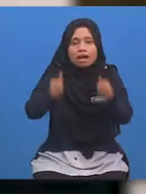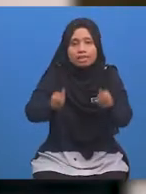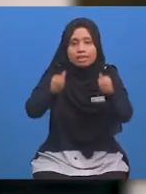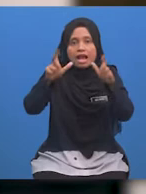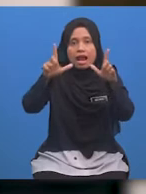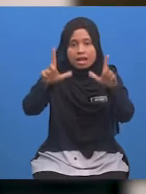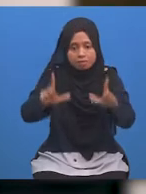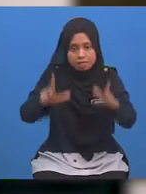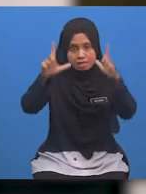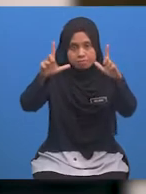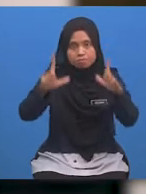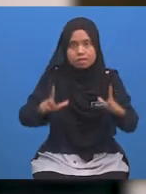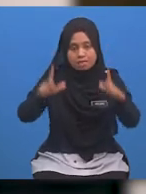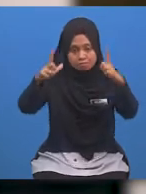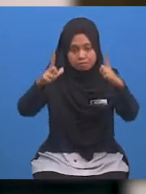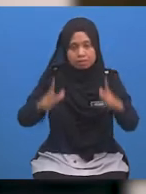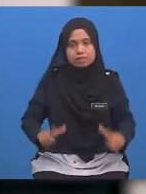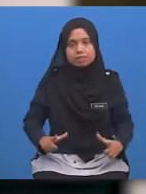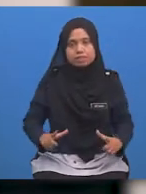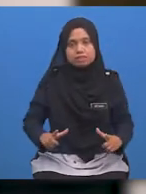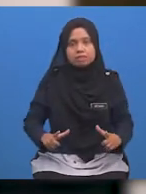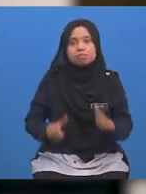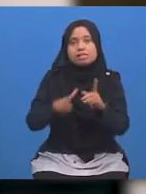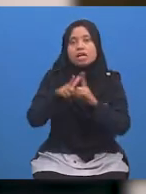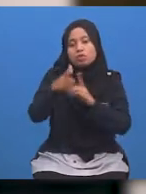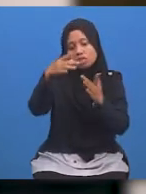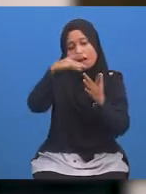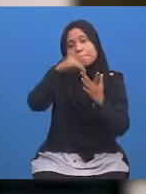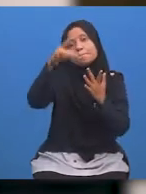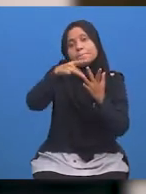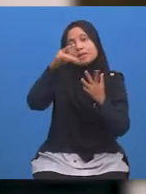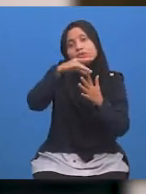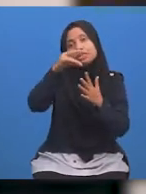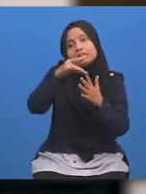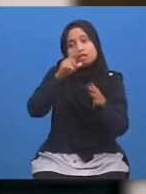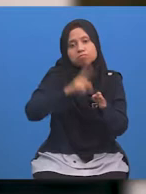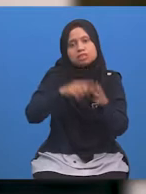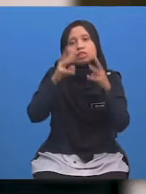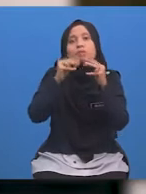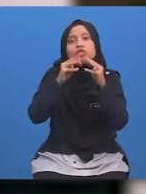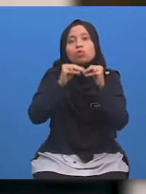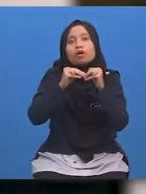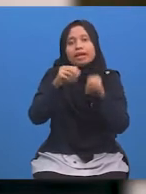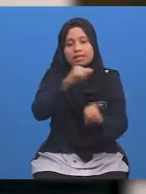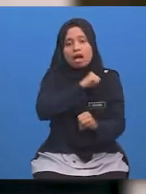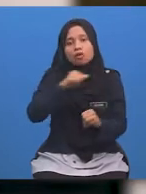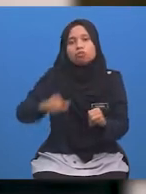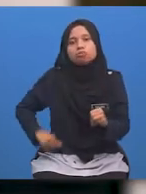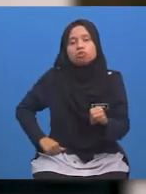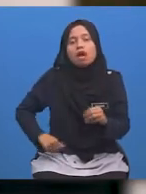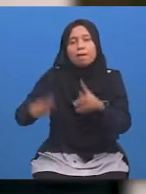Ahli lembaga koperasi yang dipilih melalui pengundian semasa mesyuarat agung tahunan